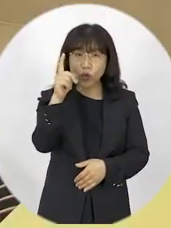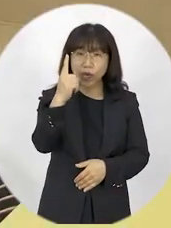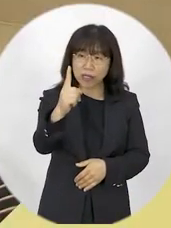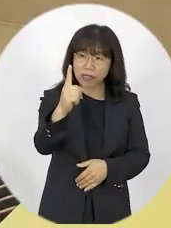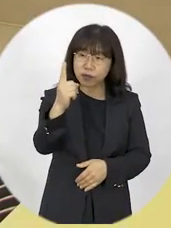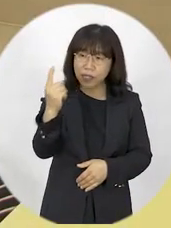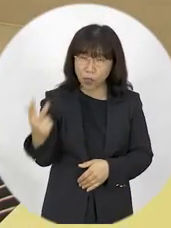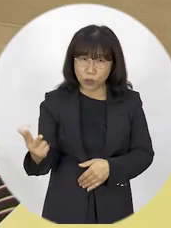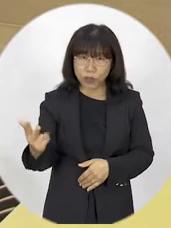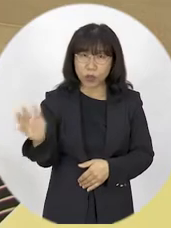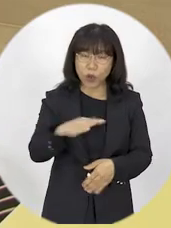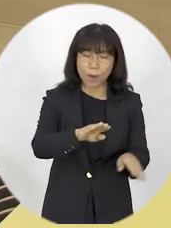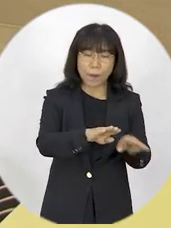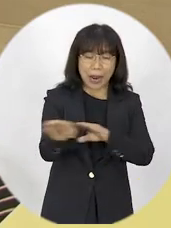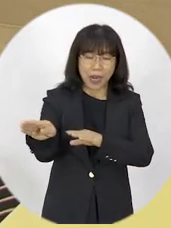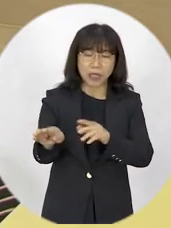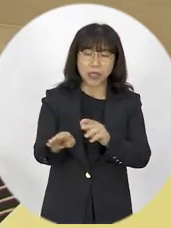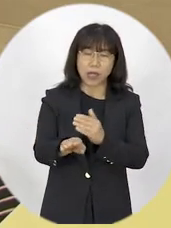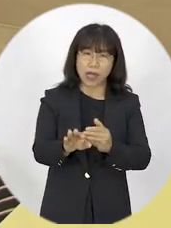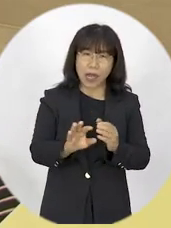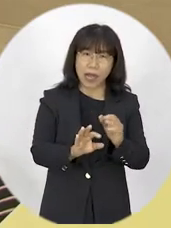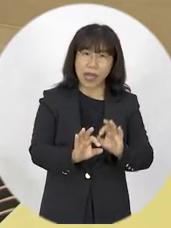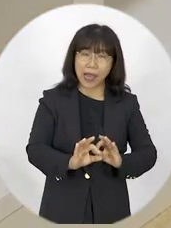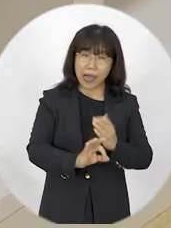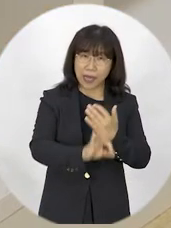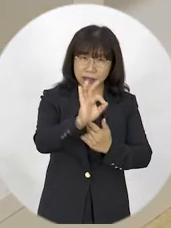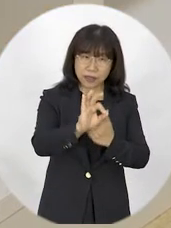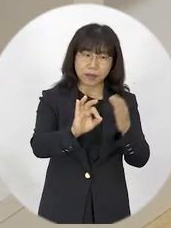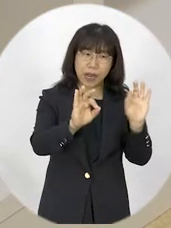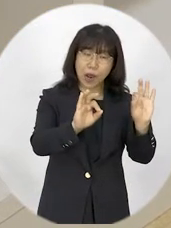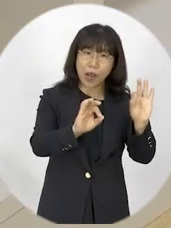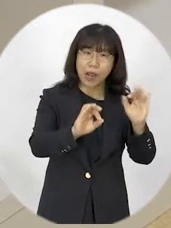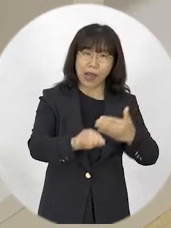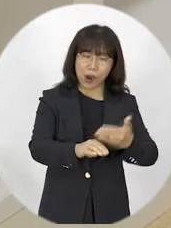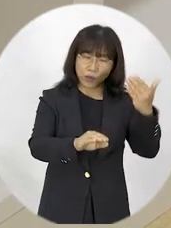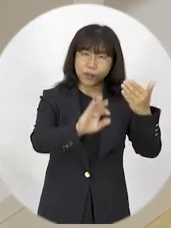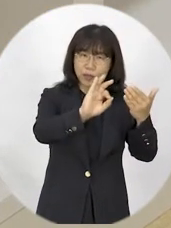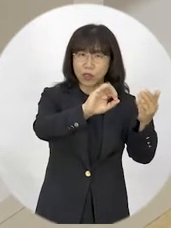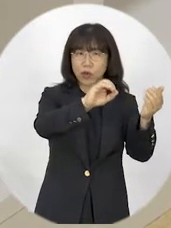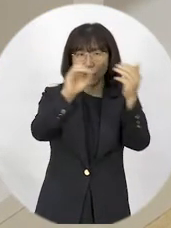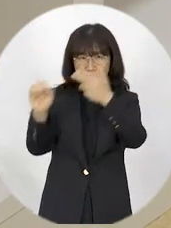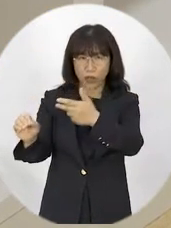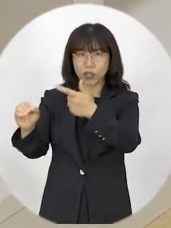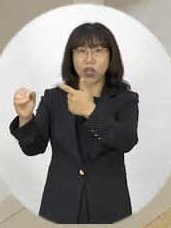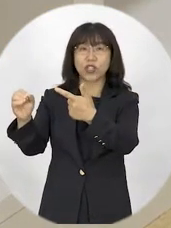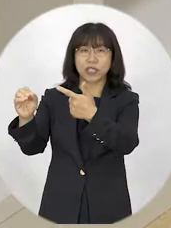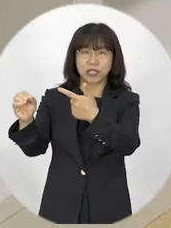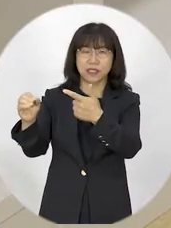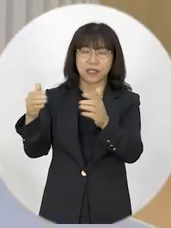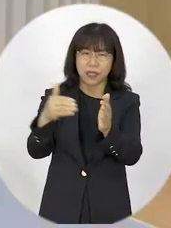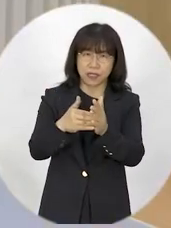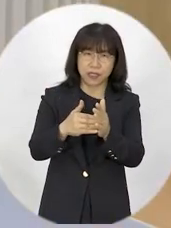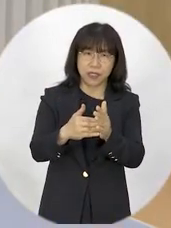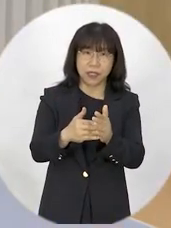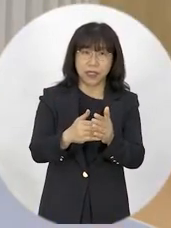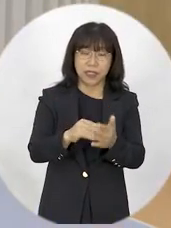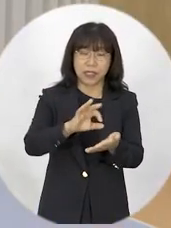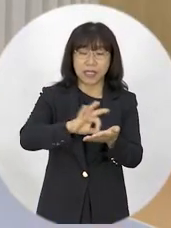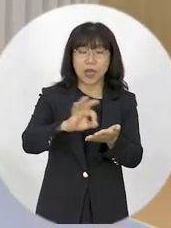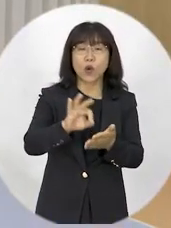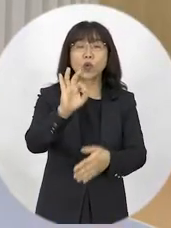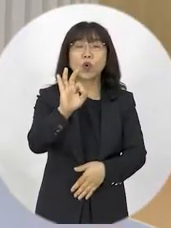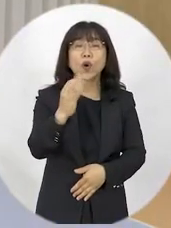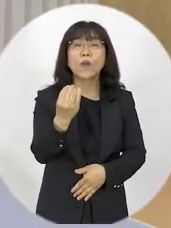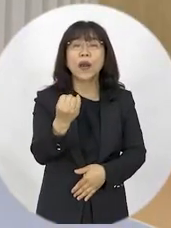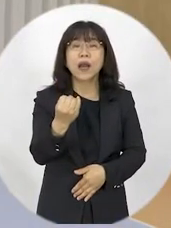7시, 방학 중에는 오전 9시부터 오후 6시까지 운영됩니다. 이용료는 정기돌봄의 경우